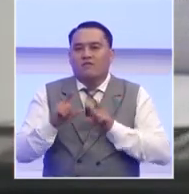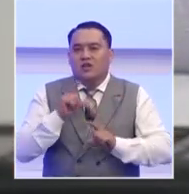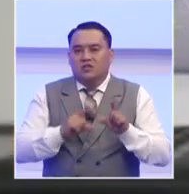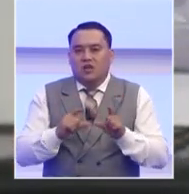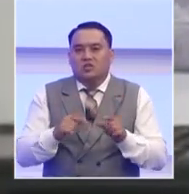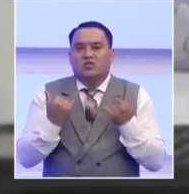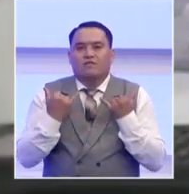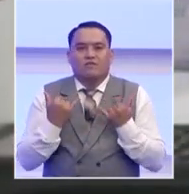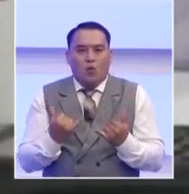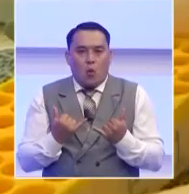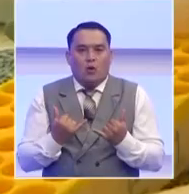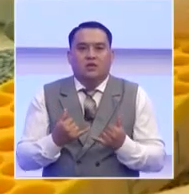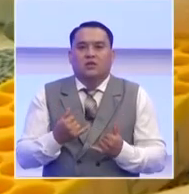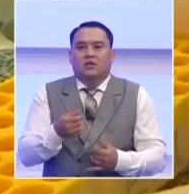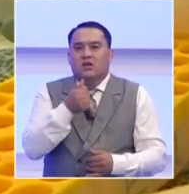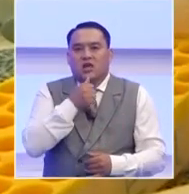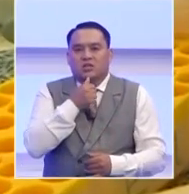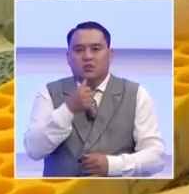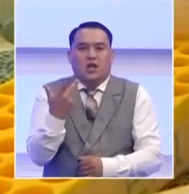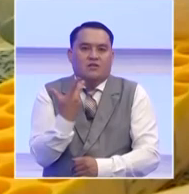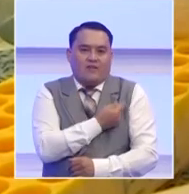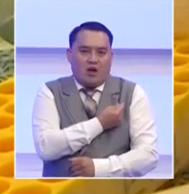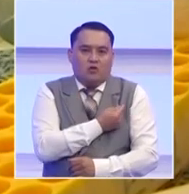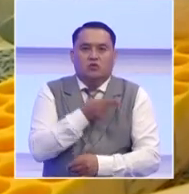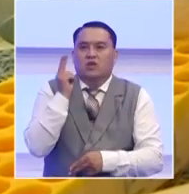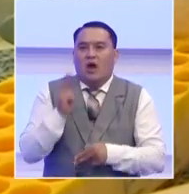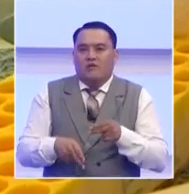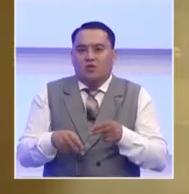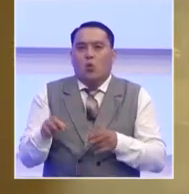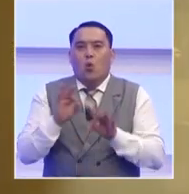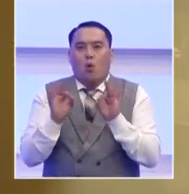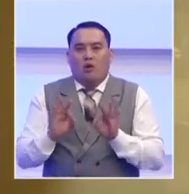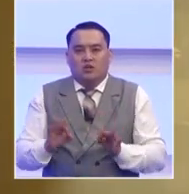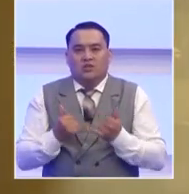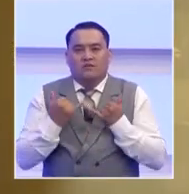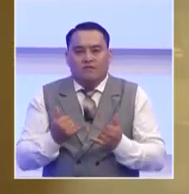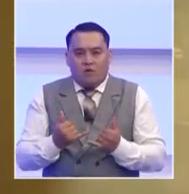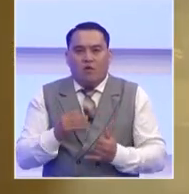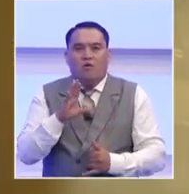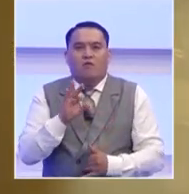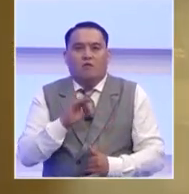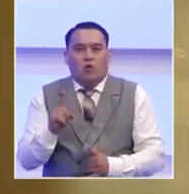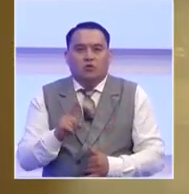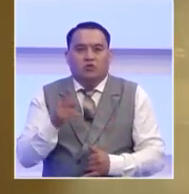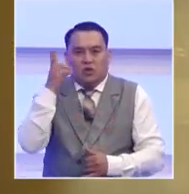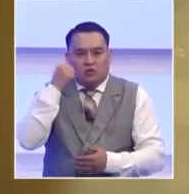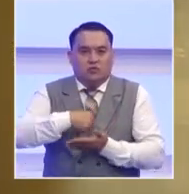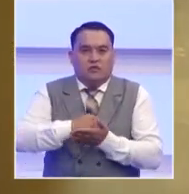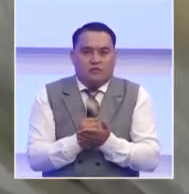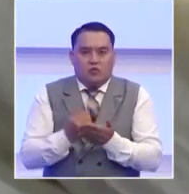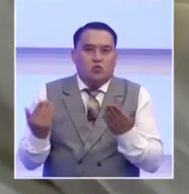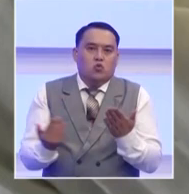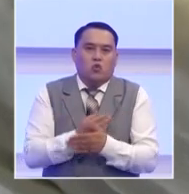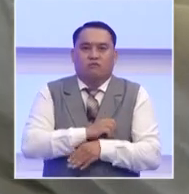университета. В настоящее время идут испытания вакцины, которые завершатся осенью. На сегодня, по данным ВОЗ, число подтвержденных случаев заражения